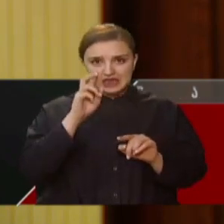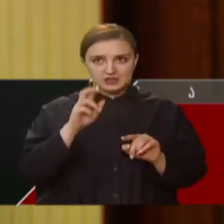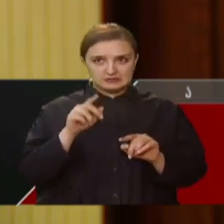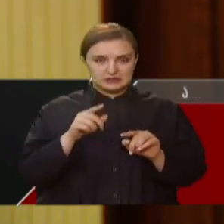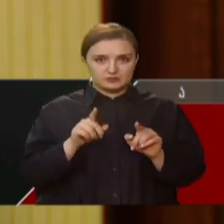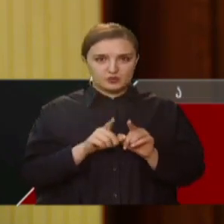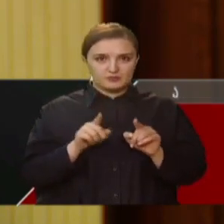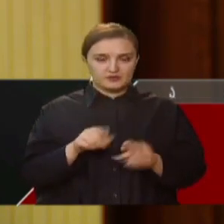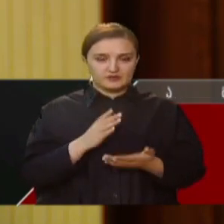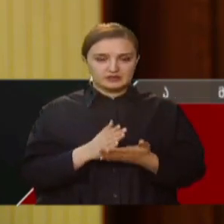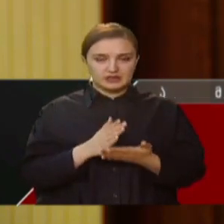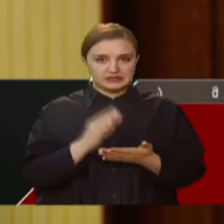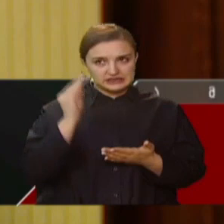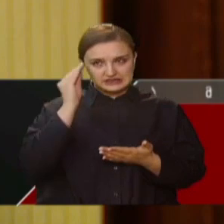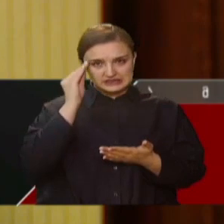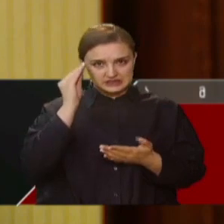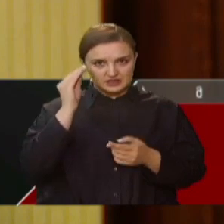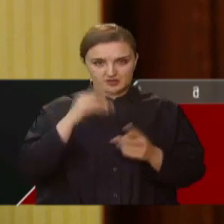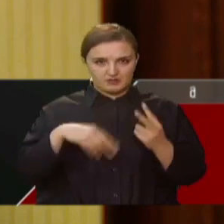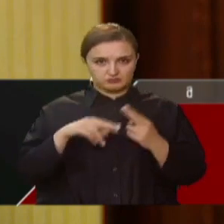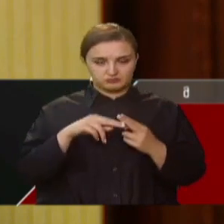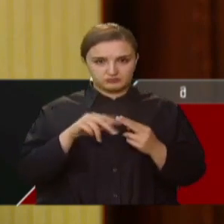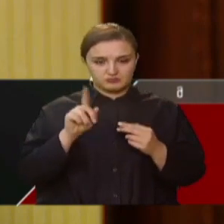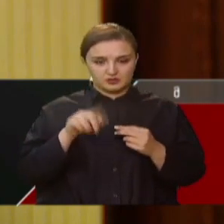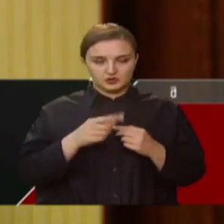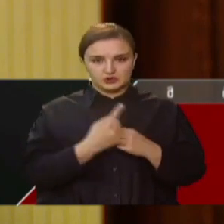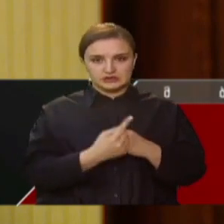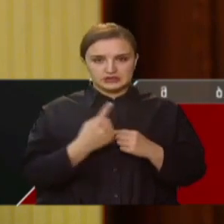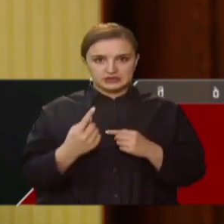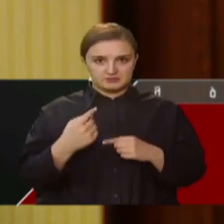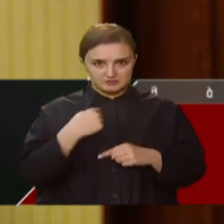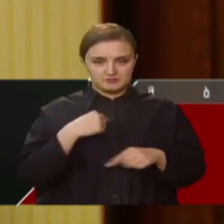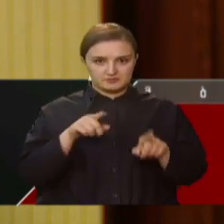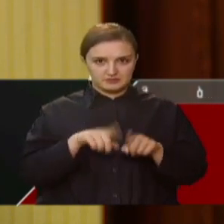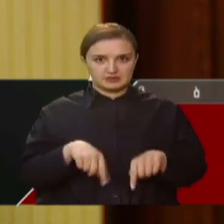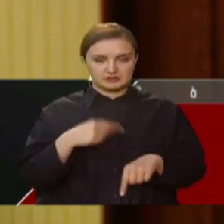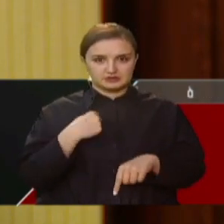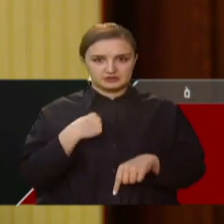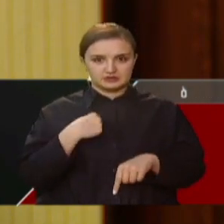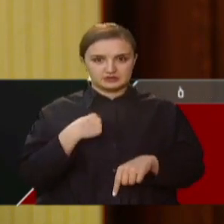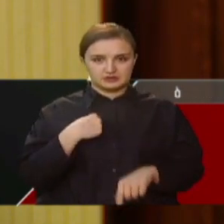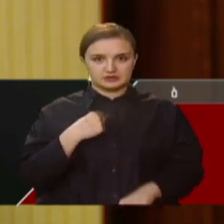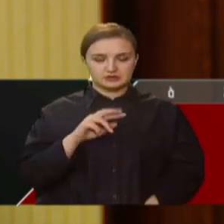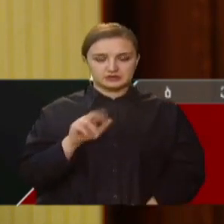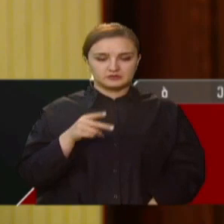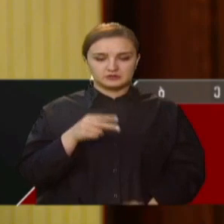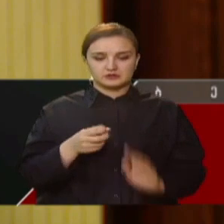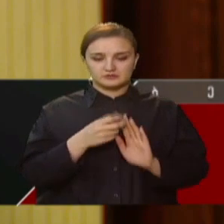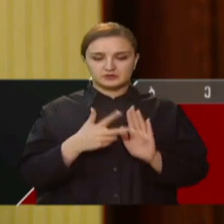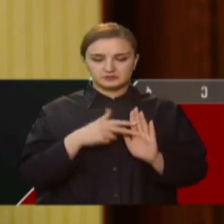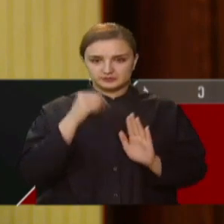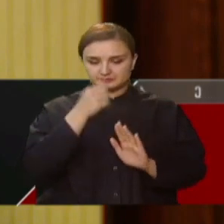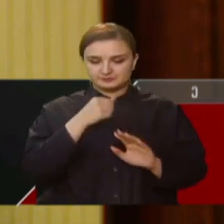სახელმწიფოებრივად იაზროვნა ყველა მათ შორის ერთ-ერთმა მეც და 2018